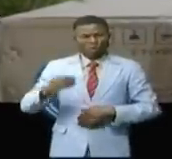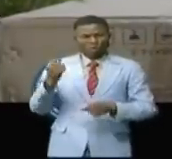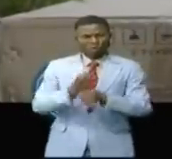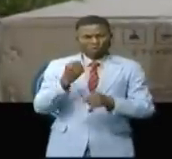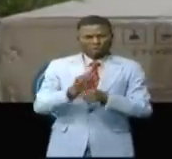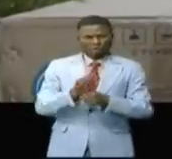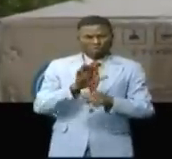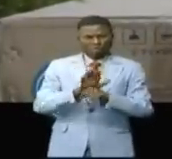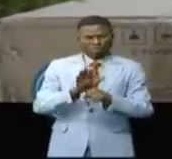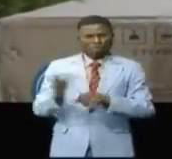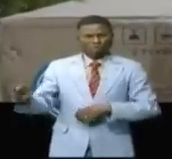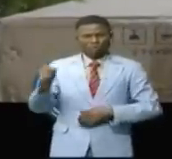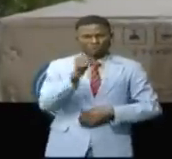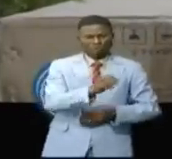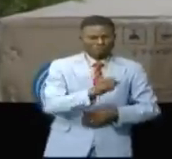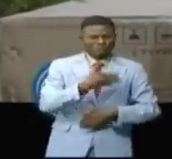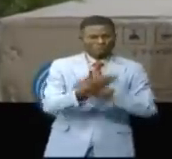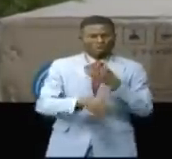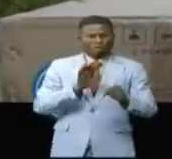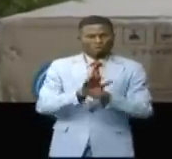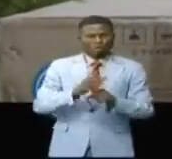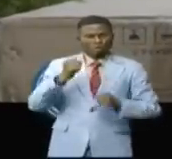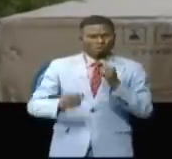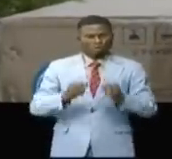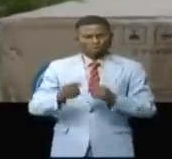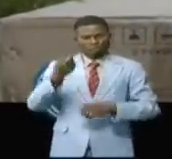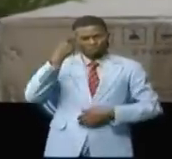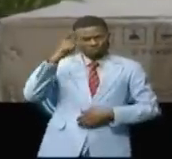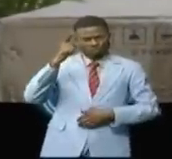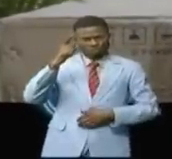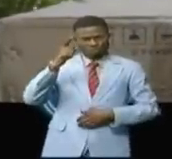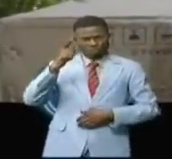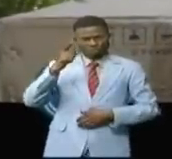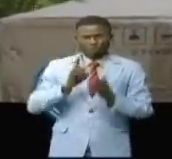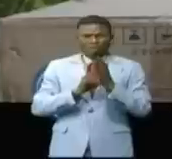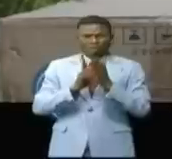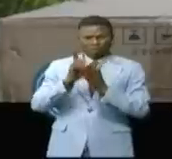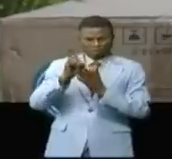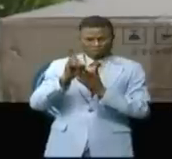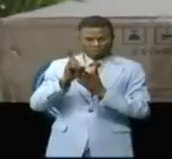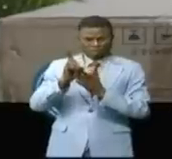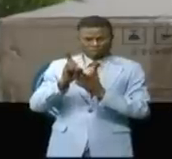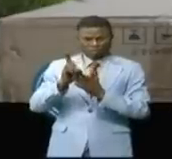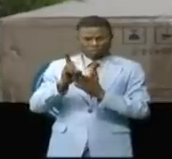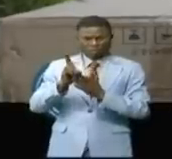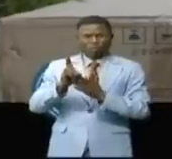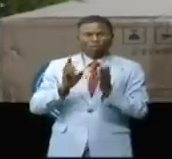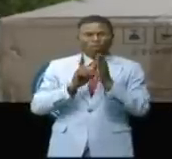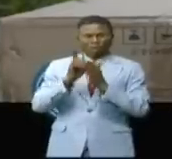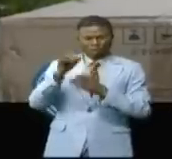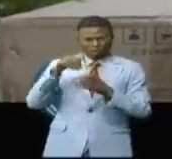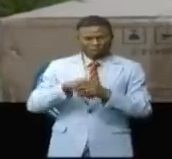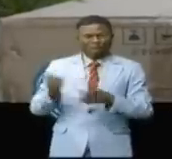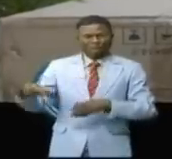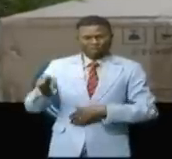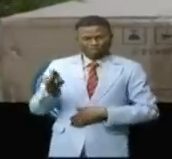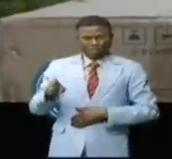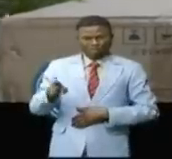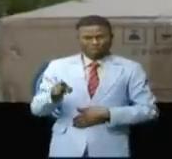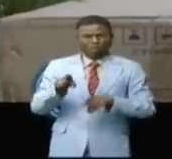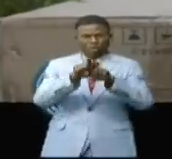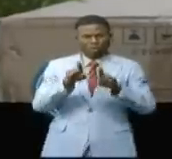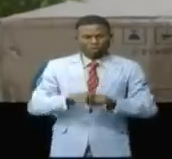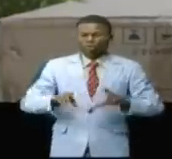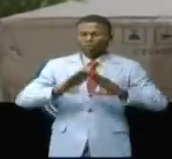les chars tirés par les ménage aucun effort pour essayer de booster un peu les développements dans cette confiance ainsi